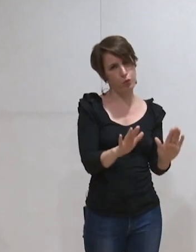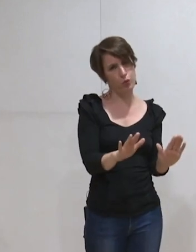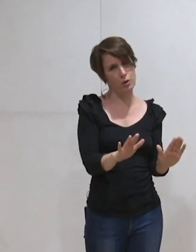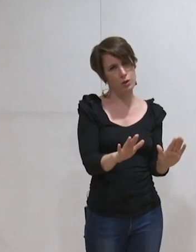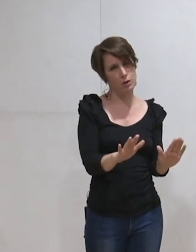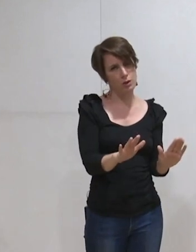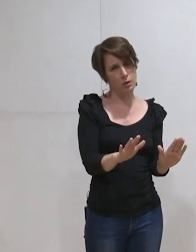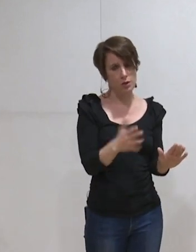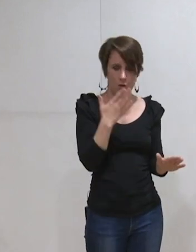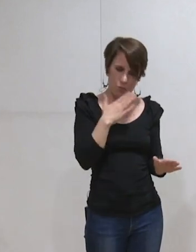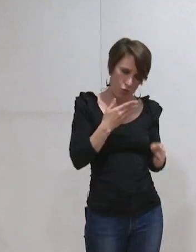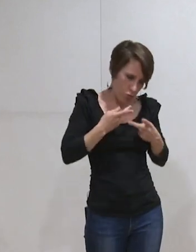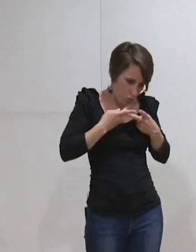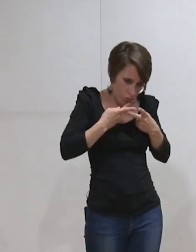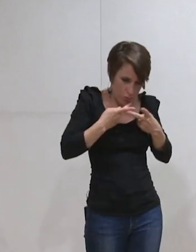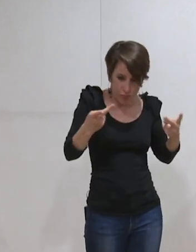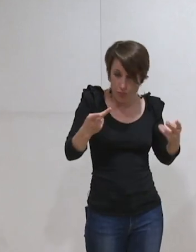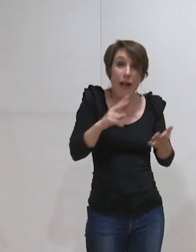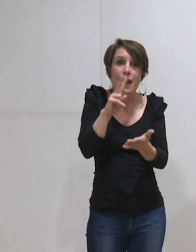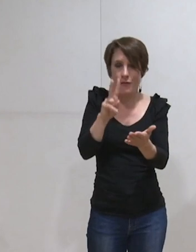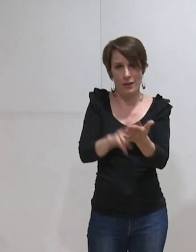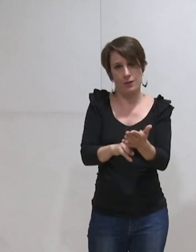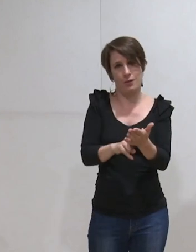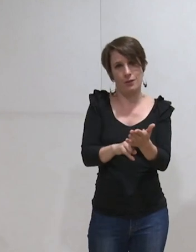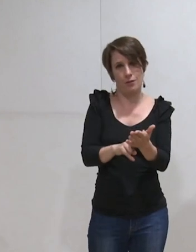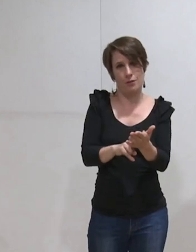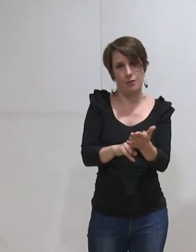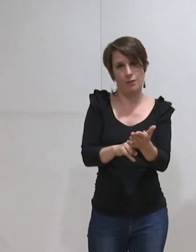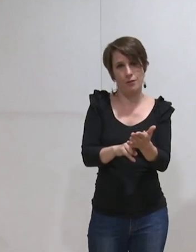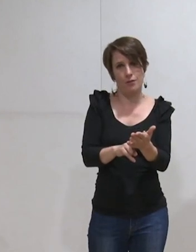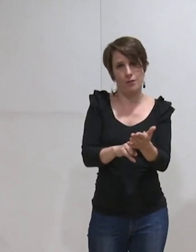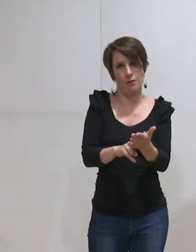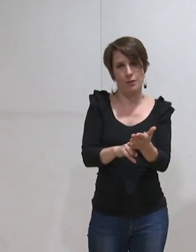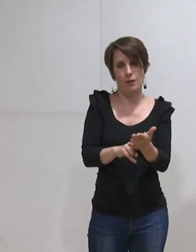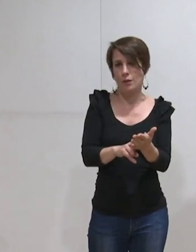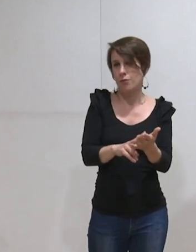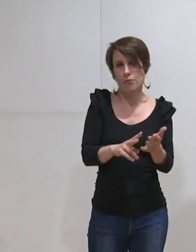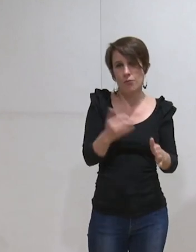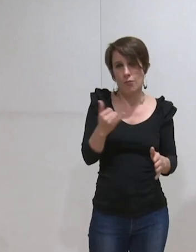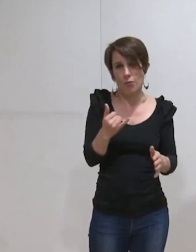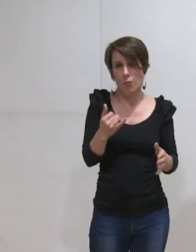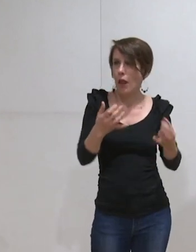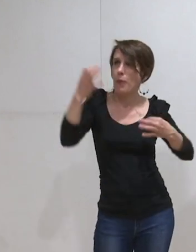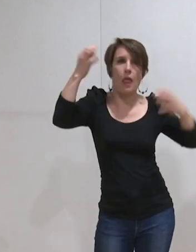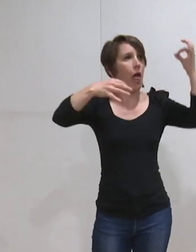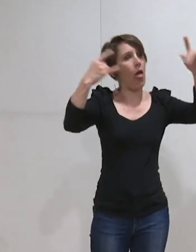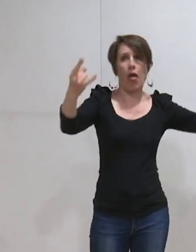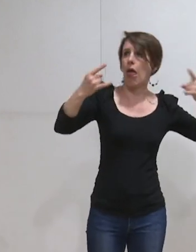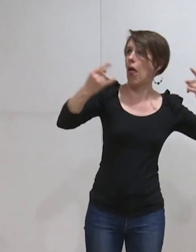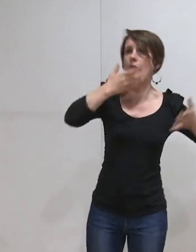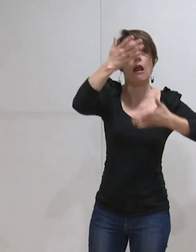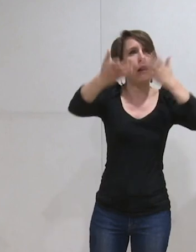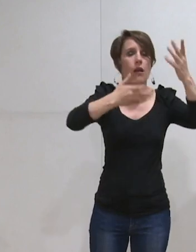de dire la vérité de ce qui se passe et pas et pas en se montant des cinémas chacun les uns et